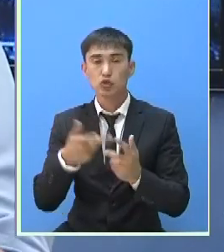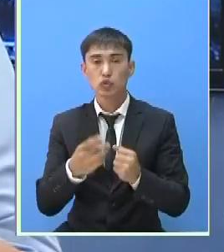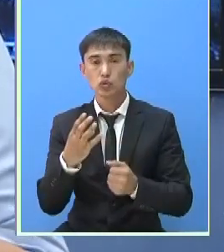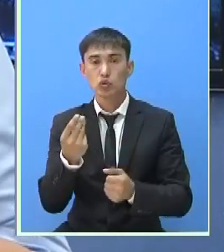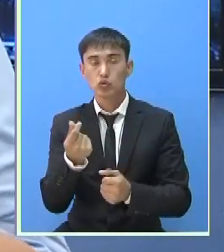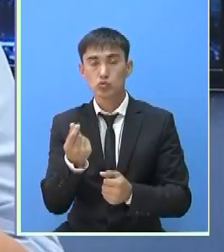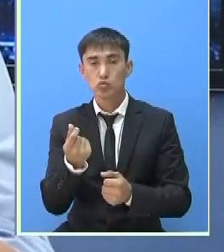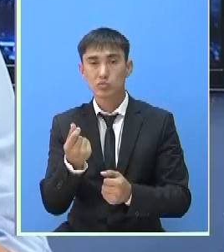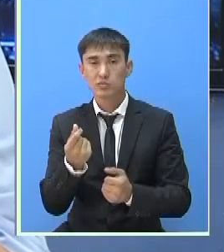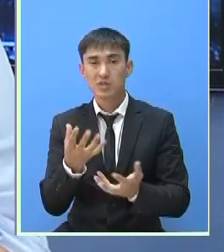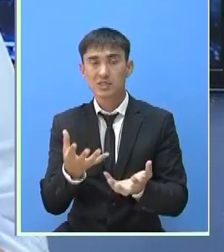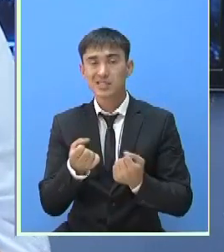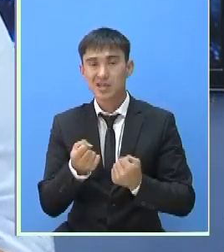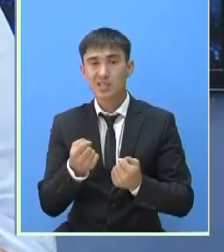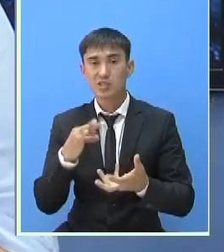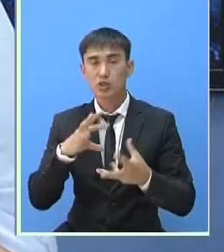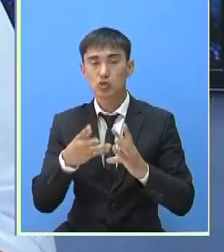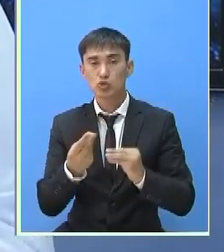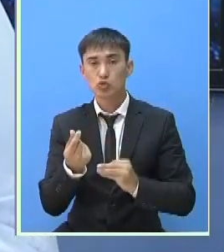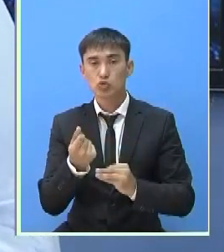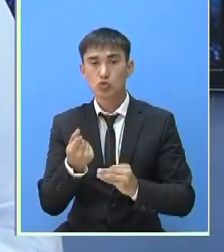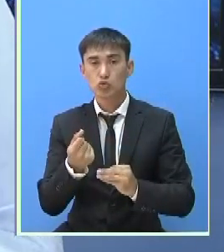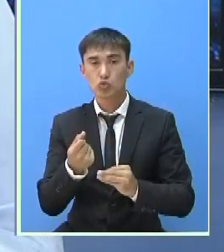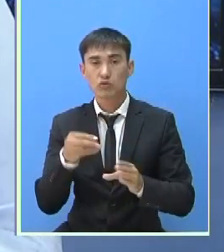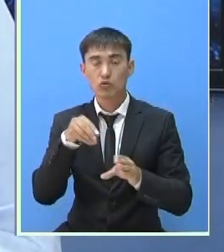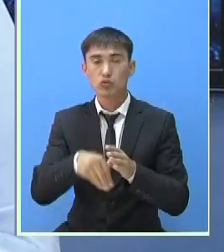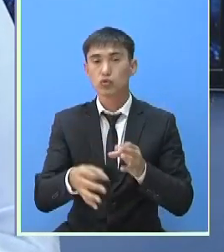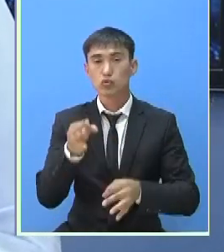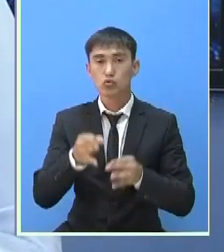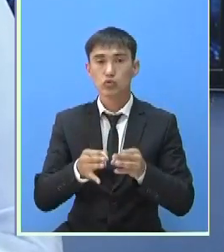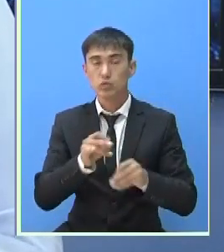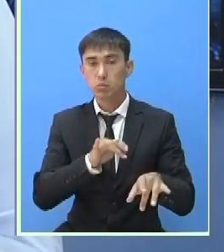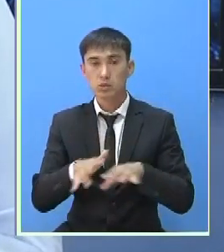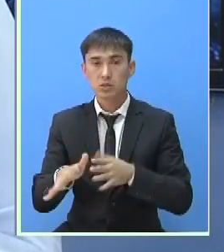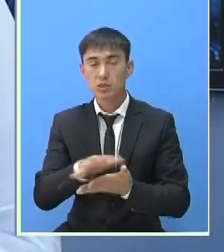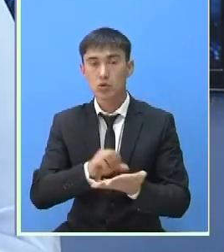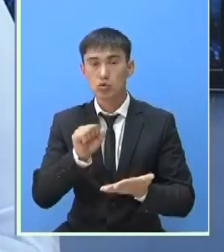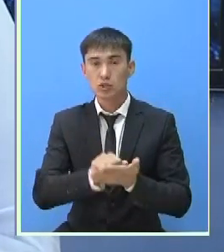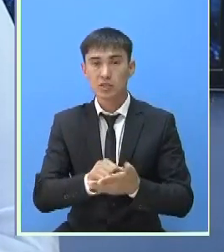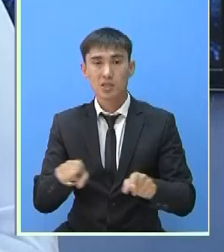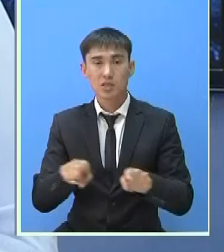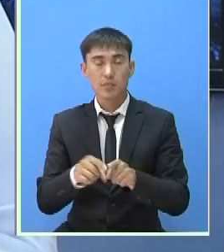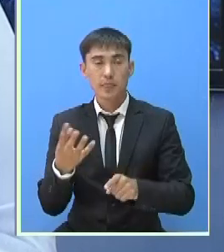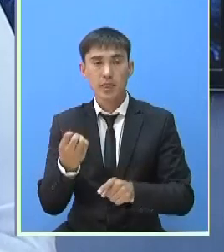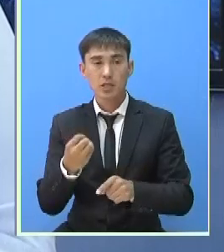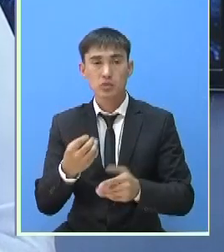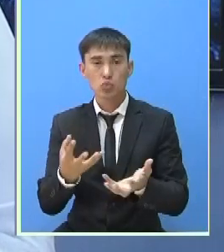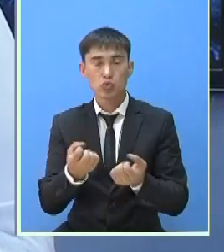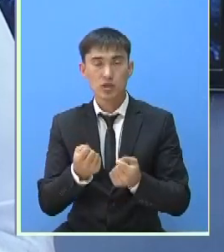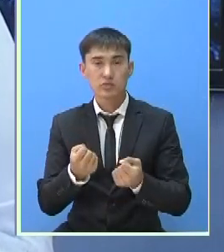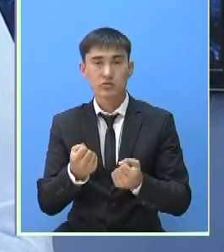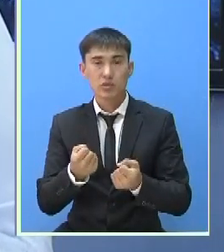сумм взысканий, за счет взыскания, наложенных судом за процессуальные нарушения, также